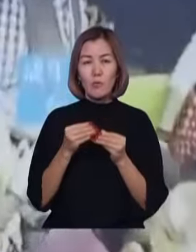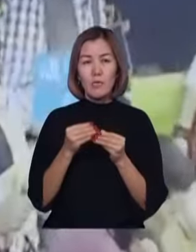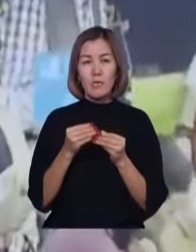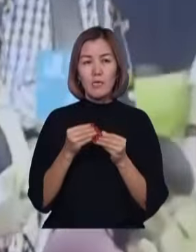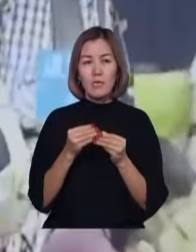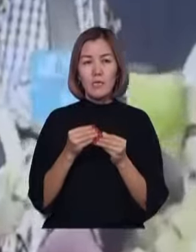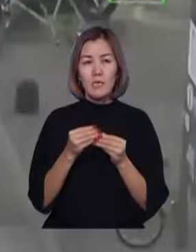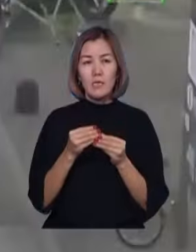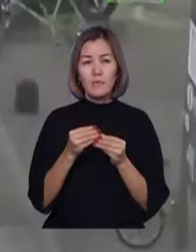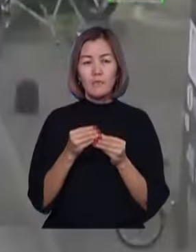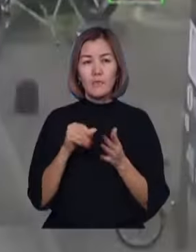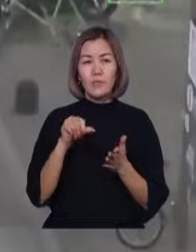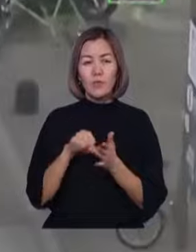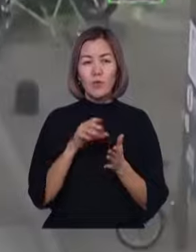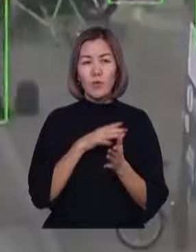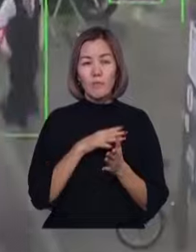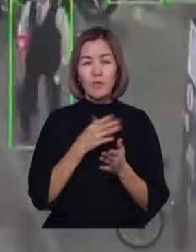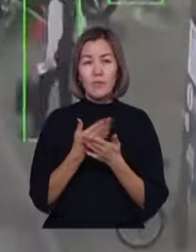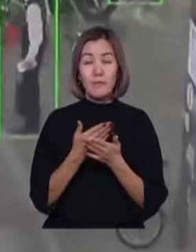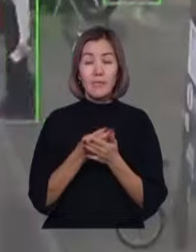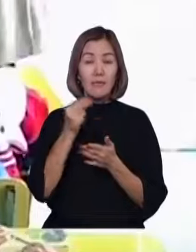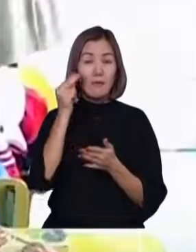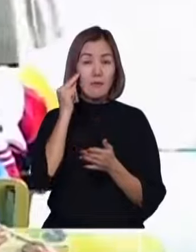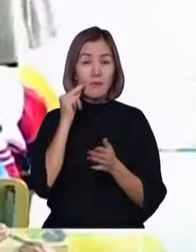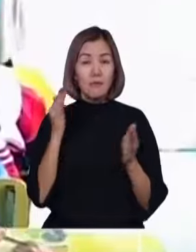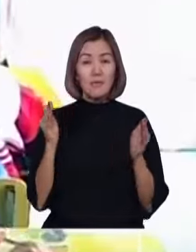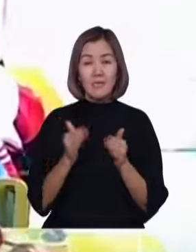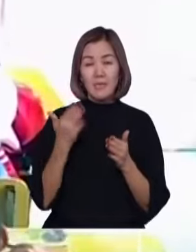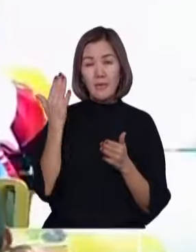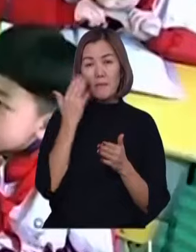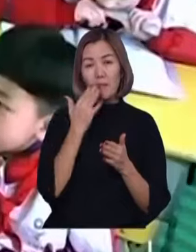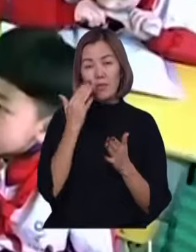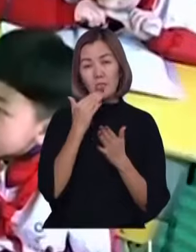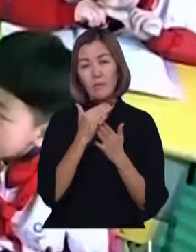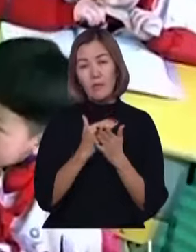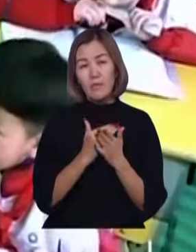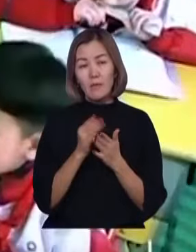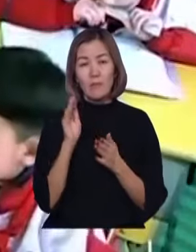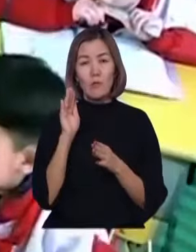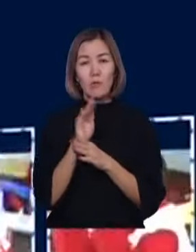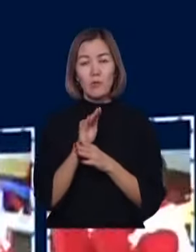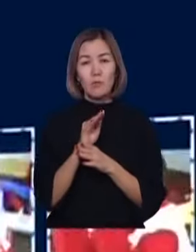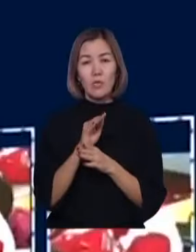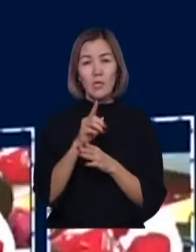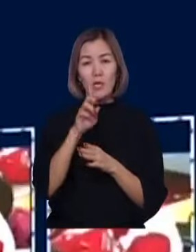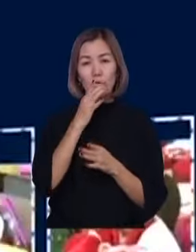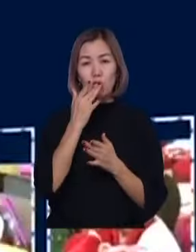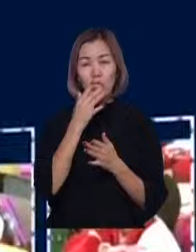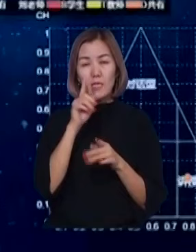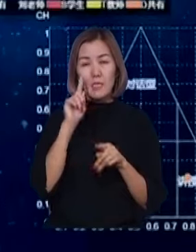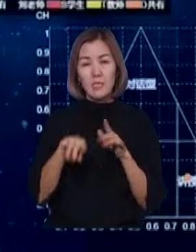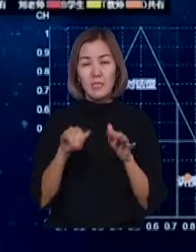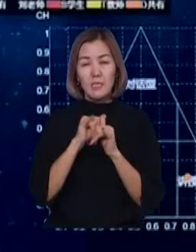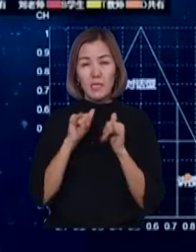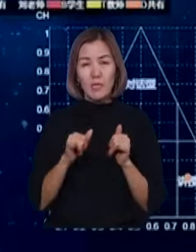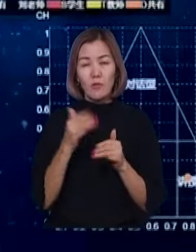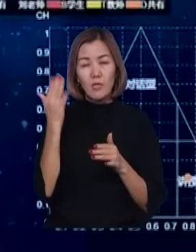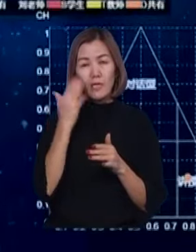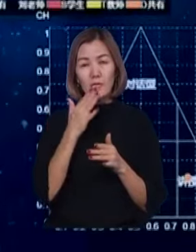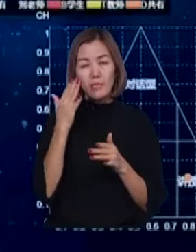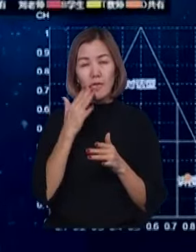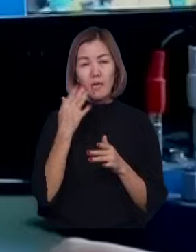салаларға шығуы ықпал етеді. Мәселен, қытайлық қысқаметражды бағдарламалар үшін қосымшалары шетелде тез таралуда. Қытайдың қысқаметражды фильмге